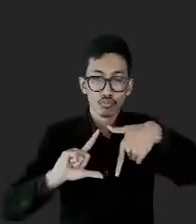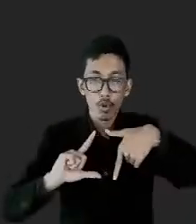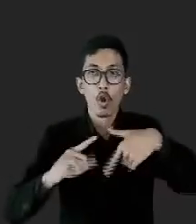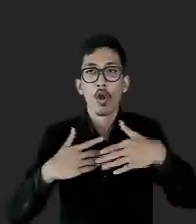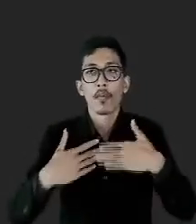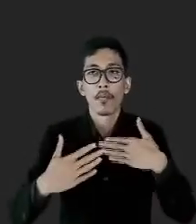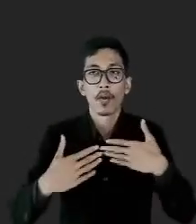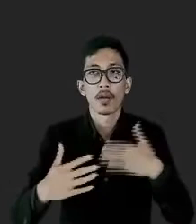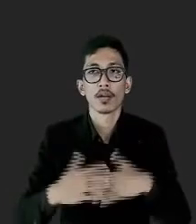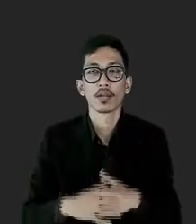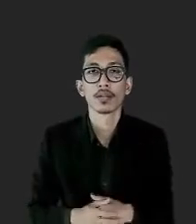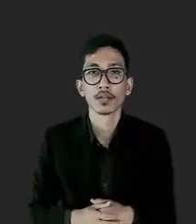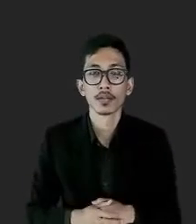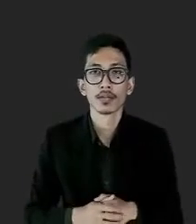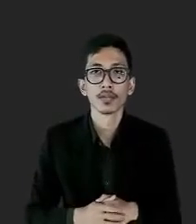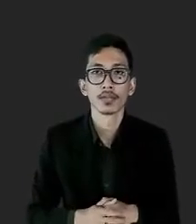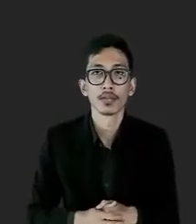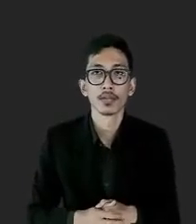Sebentar, saya...